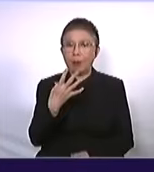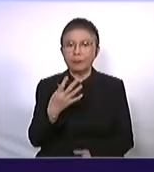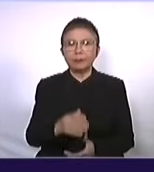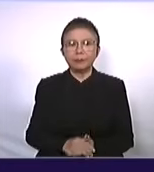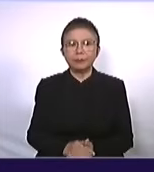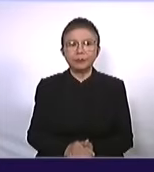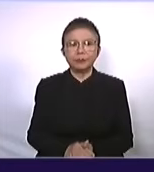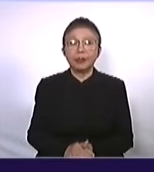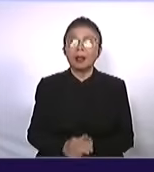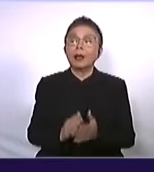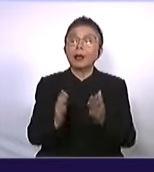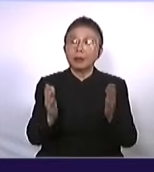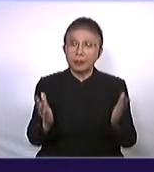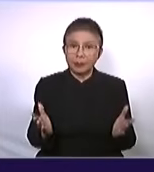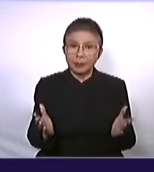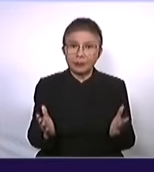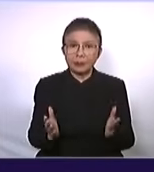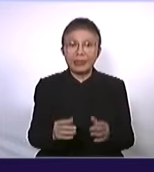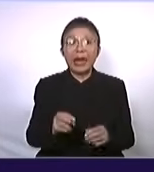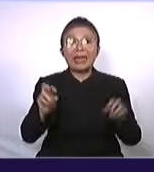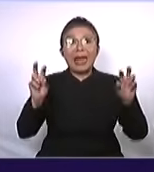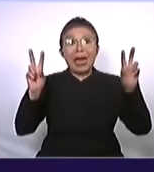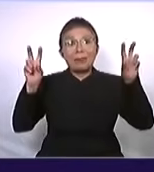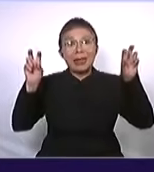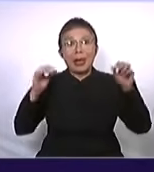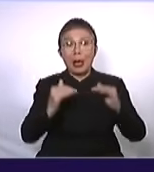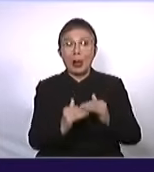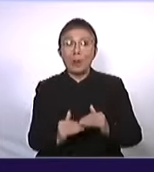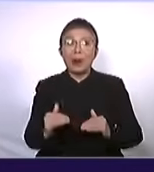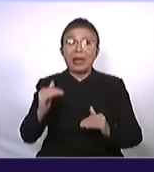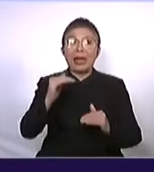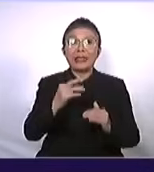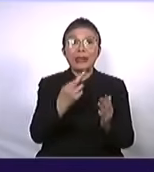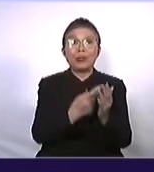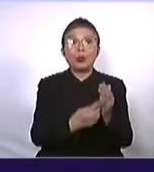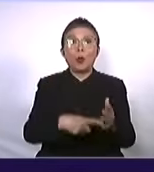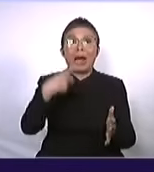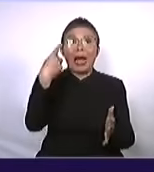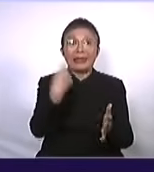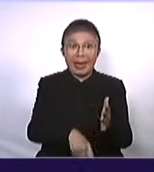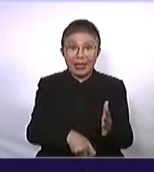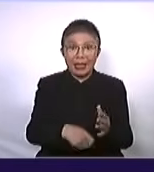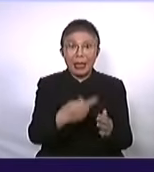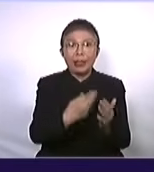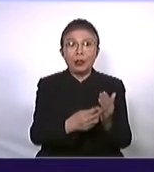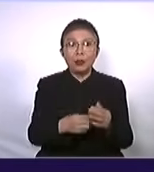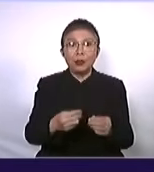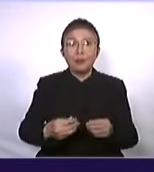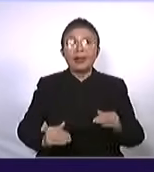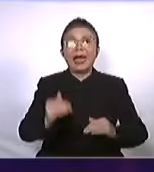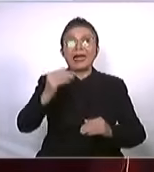Prof Mahfud yang namanya menaikkan rasio pajak dan menaikkan pajak itu